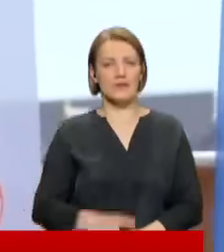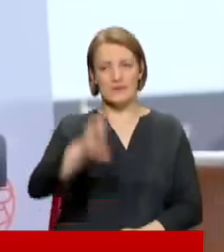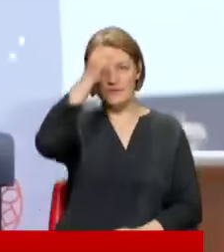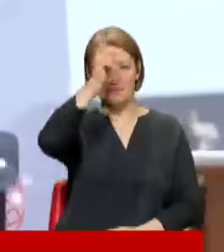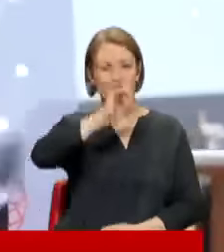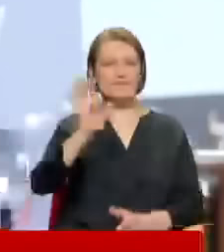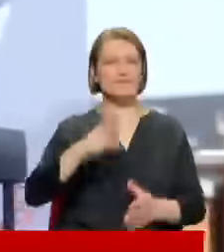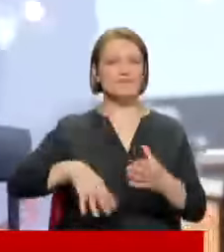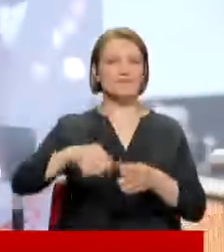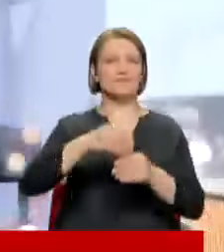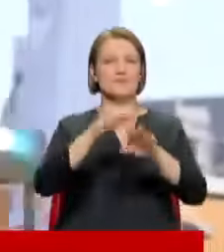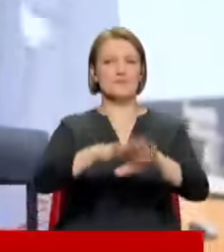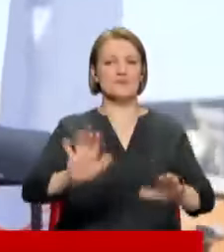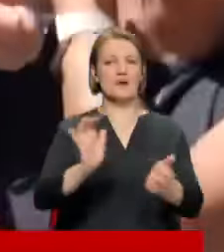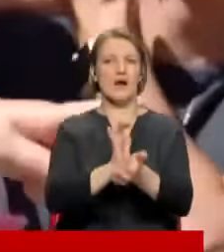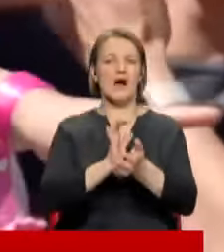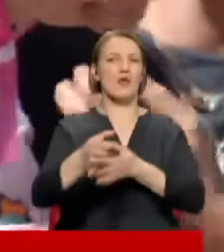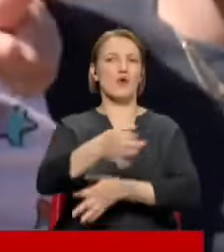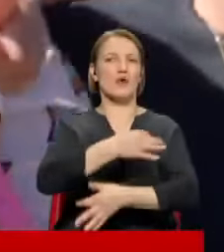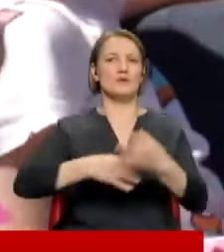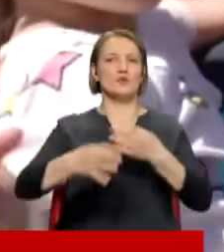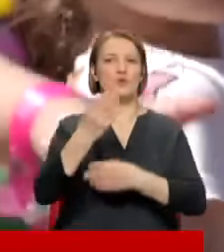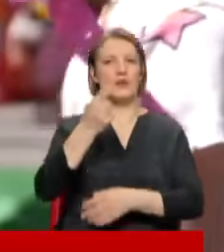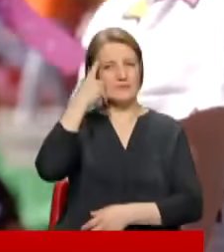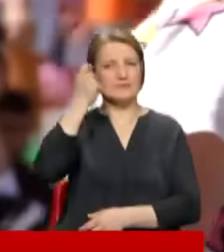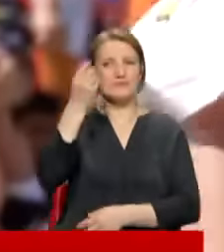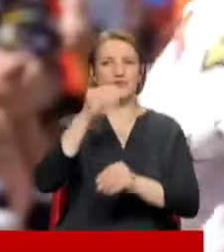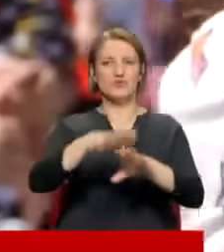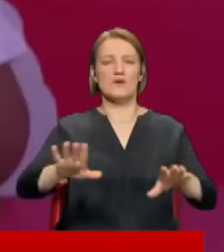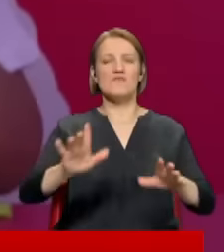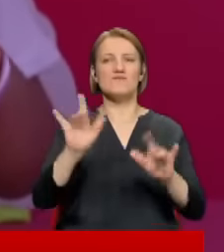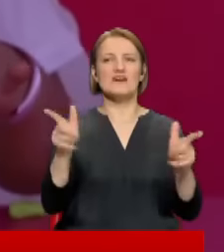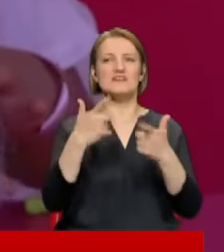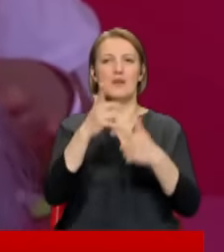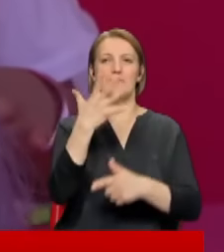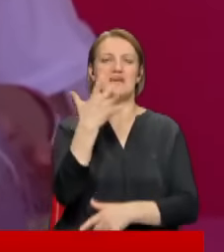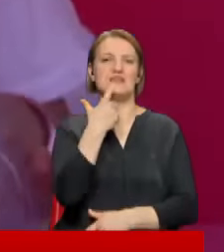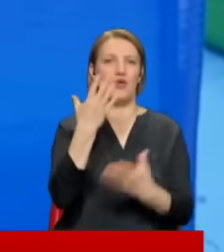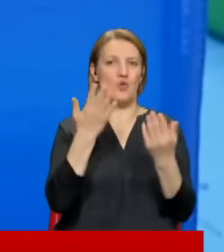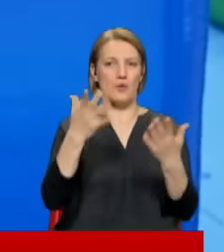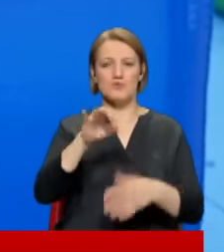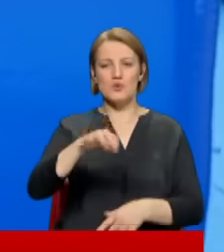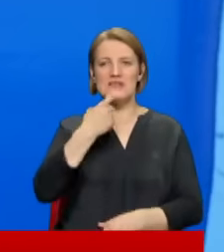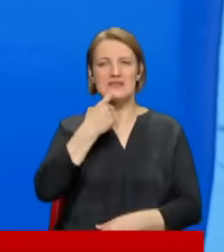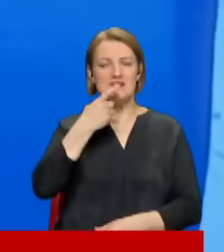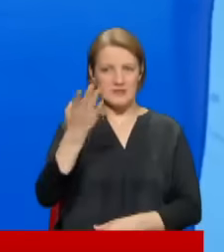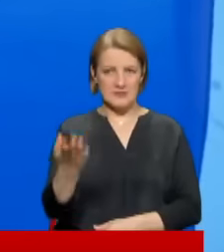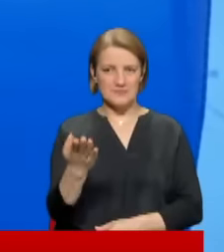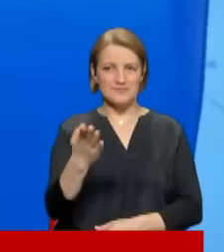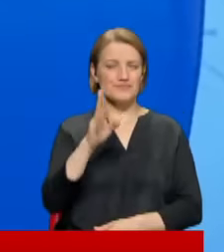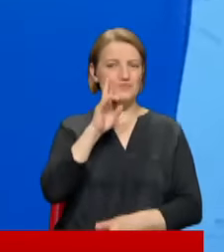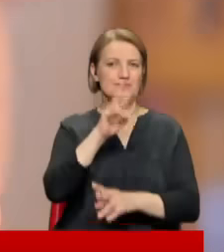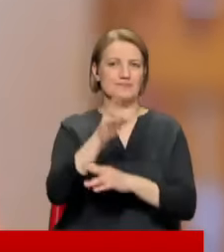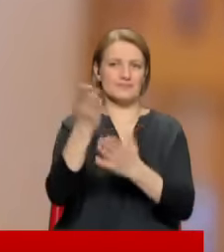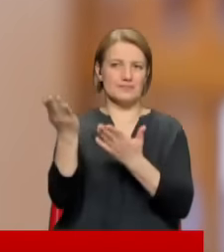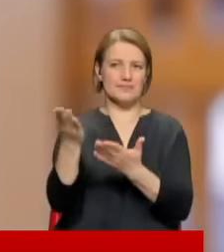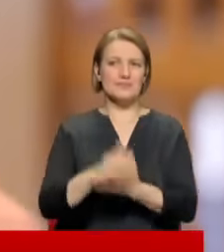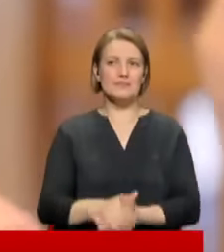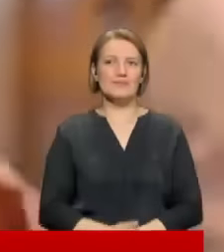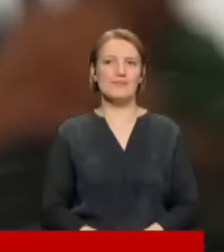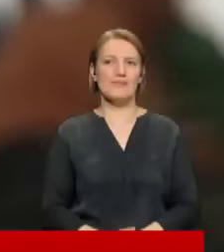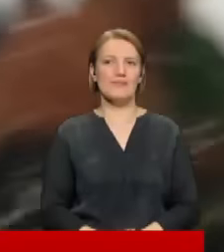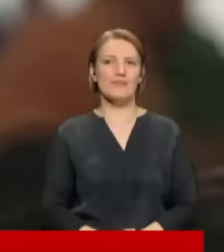Türkiye'nin en kapsamlı çocuk ve aile organizasyonu olan Yaratıcı Çocuk Festivali 5. yaşını doldurdu. Bu yıl da akıllardan çıkmayacak görüntüler yaşandı